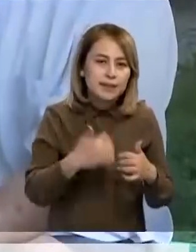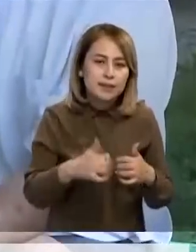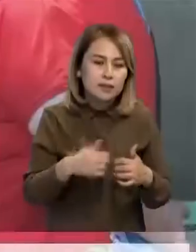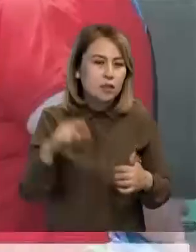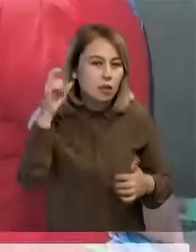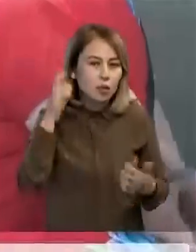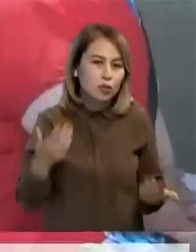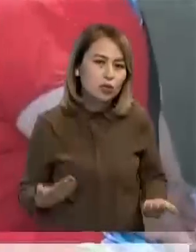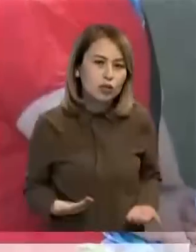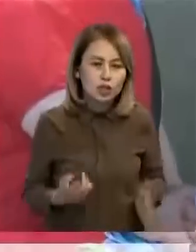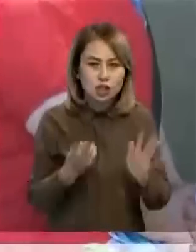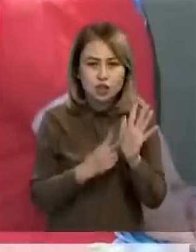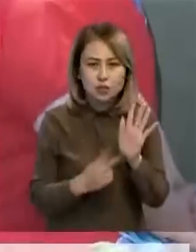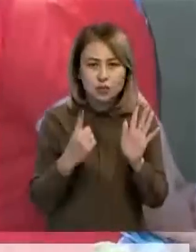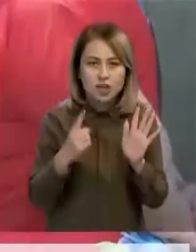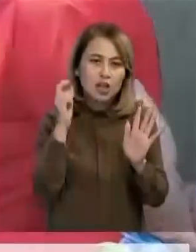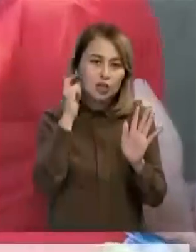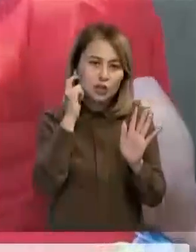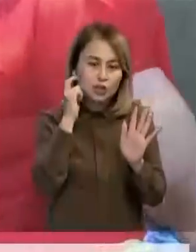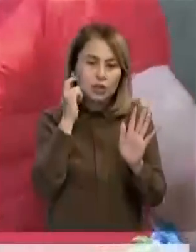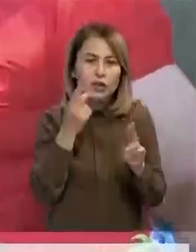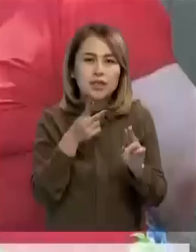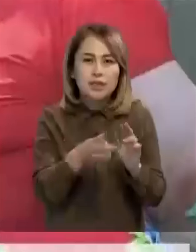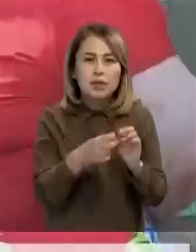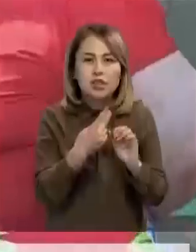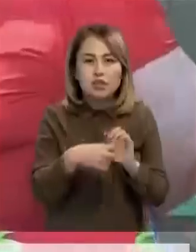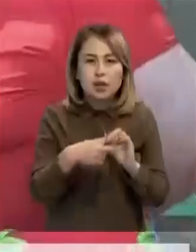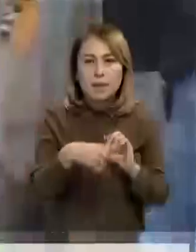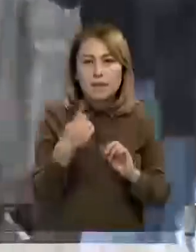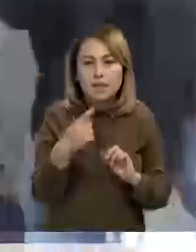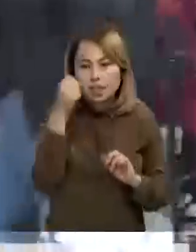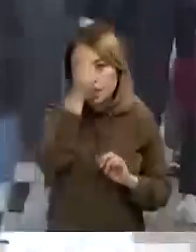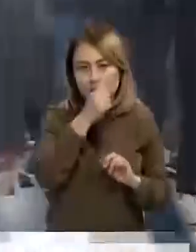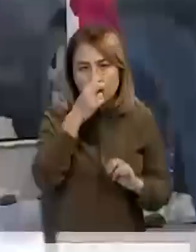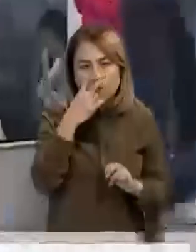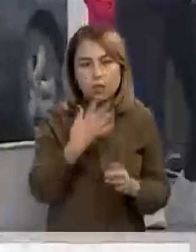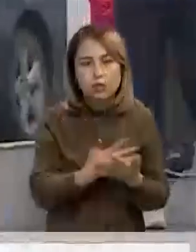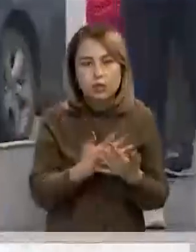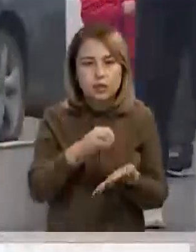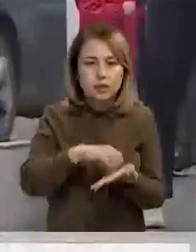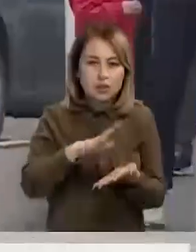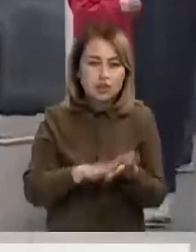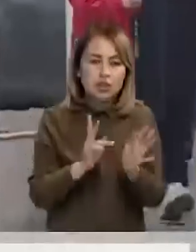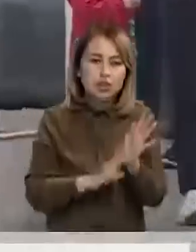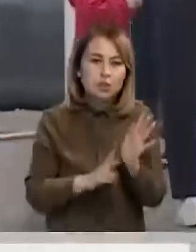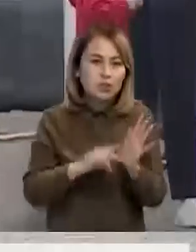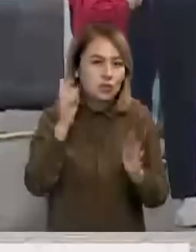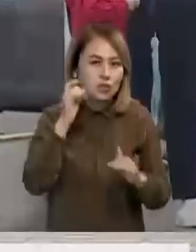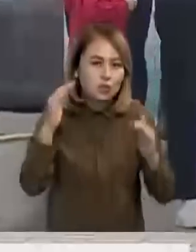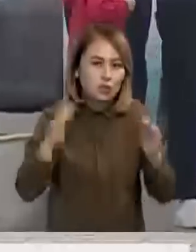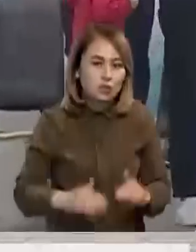сүру ұзақтығы 71 жас деп есептелген. 2021 жылы бұл көрсеткіш 70 жас деп төмендеді.